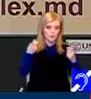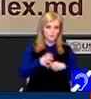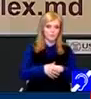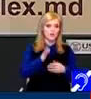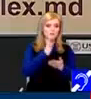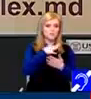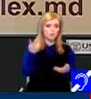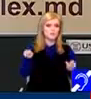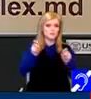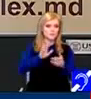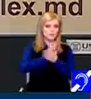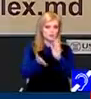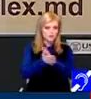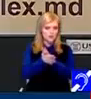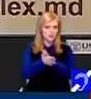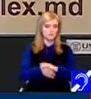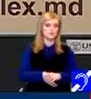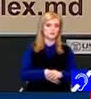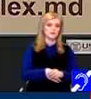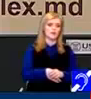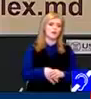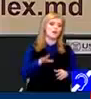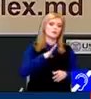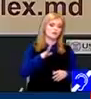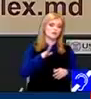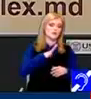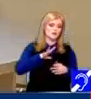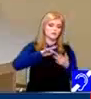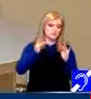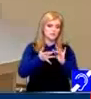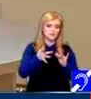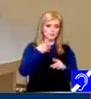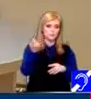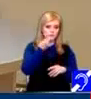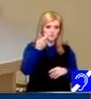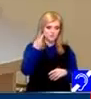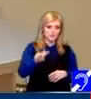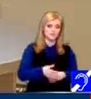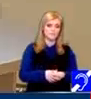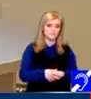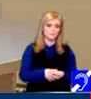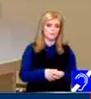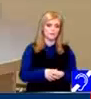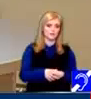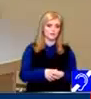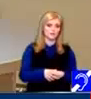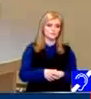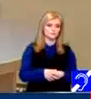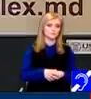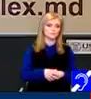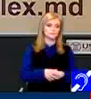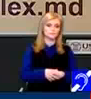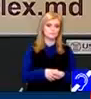sunt semnate doar în baza unei singure oferte participante la concurs. Cele mai multe achiziții au fost efectuate